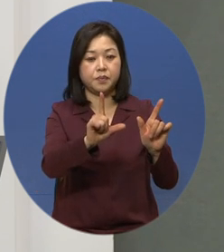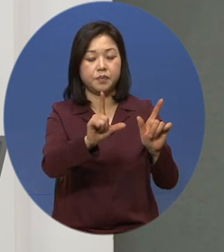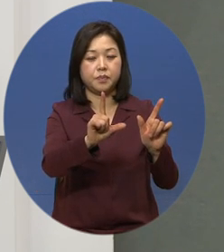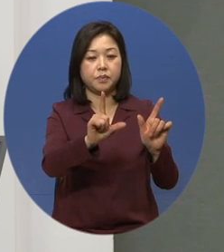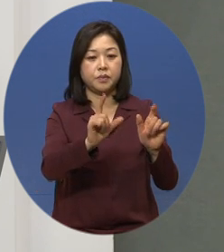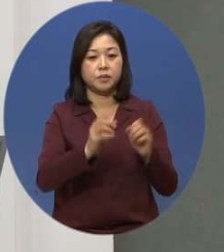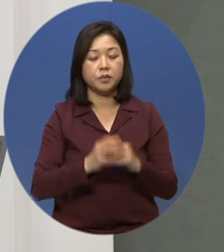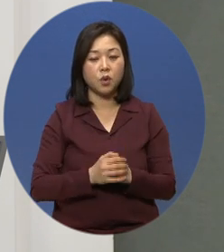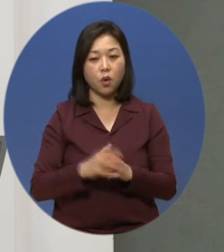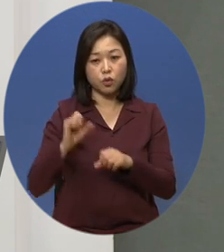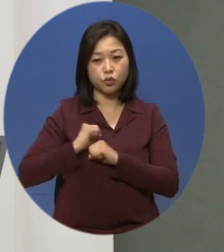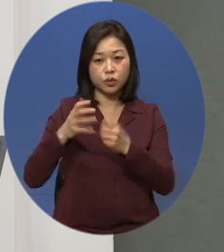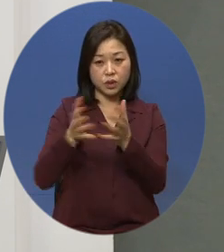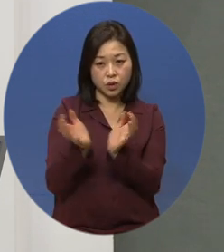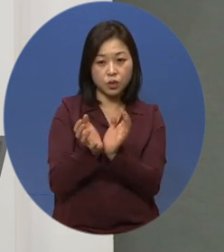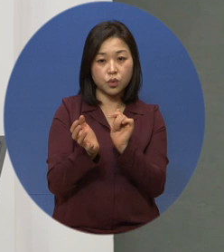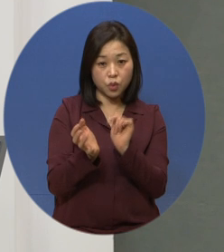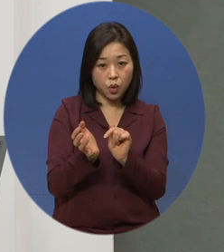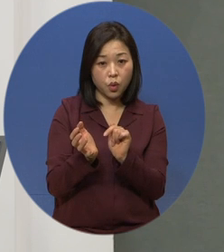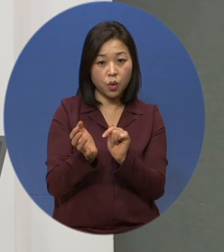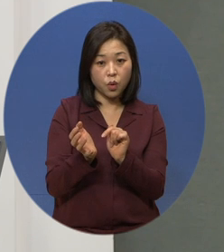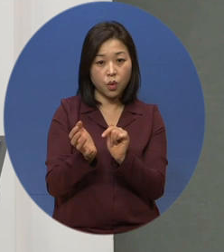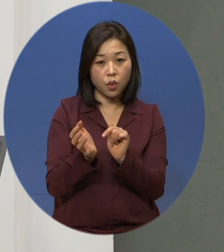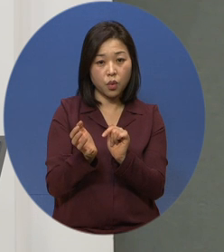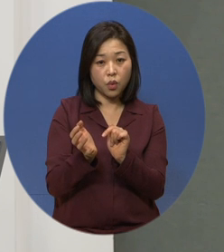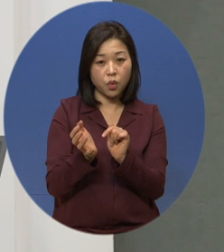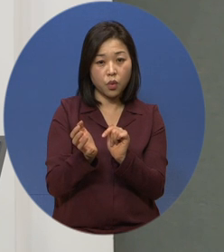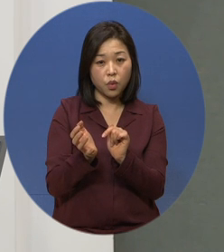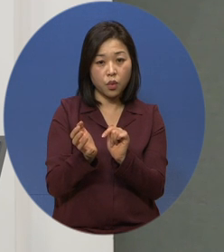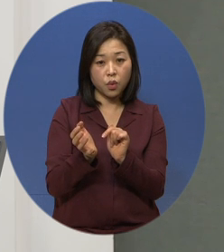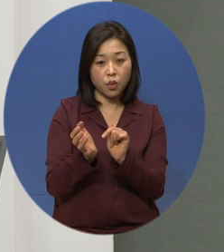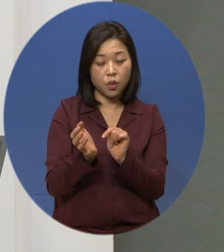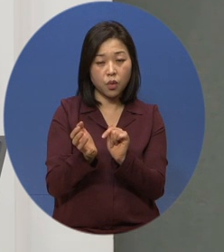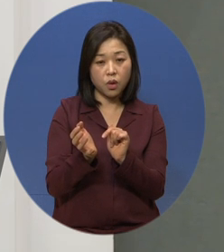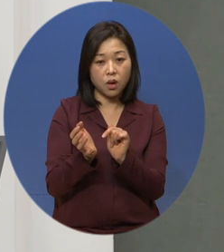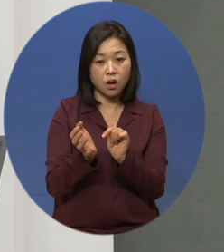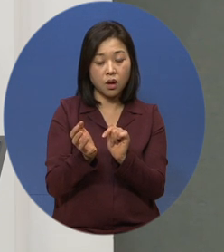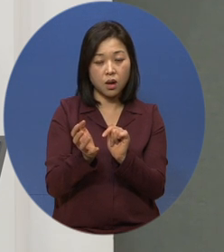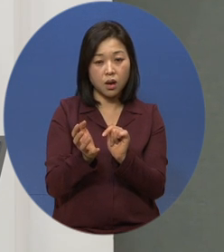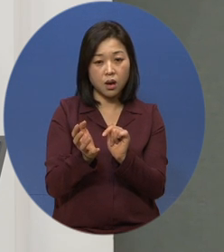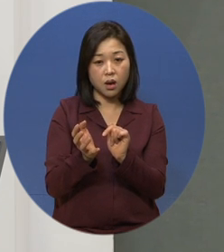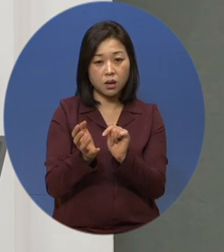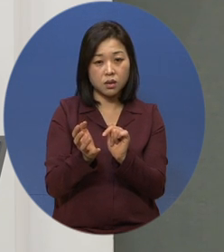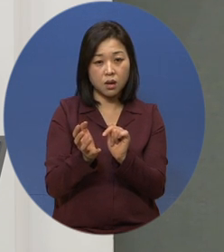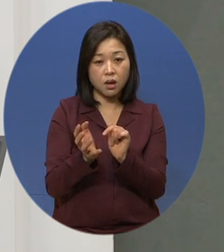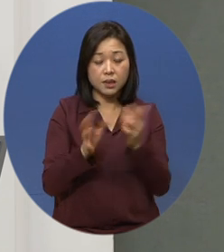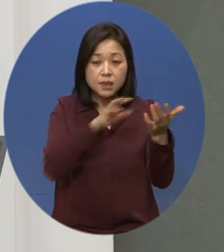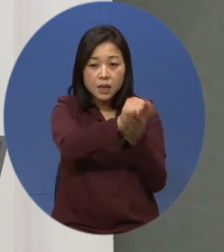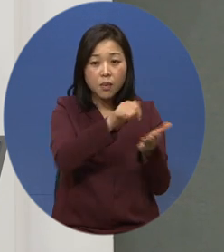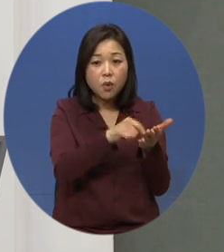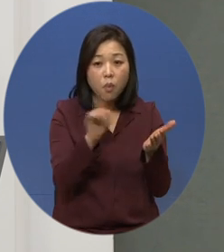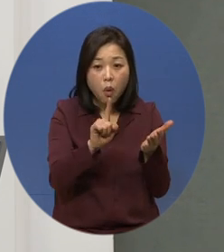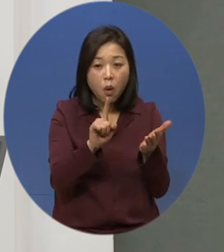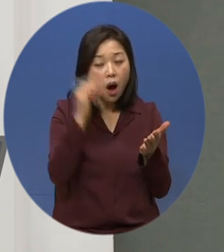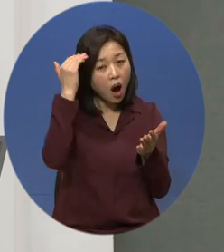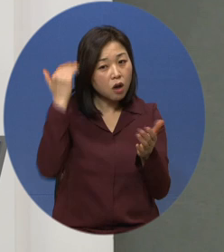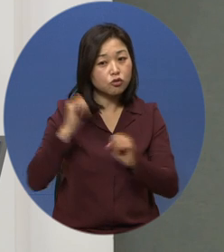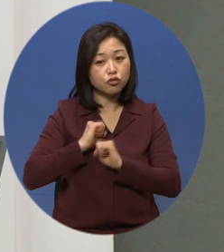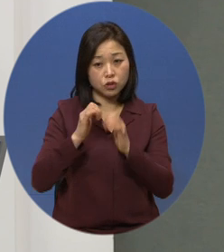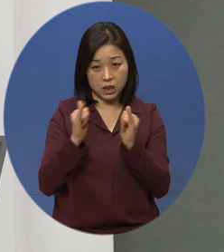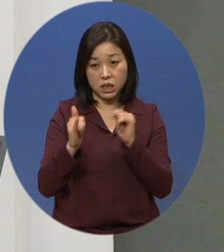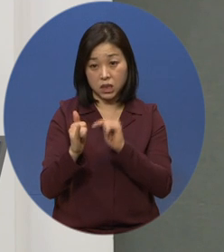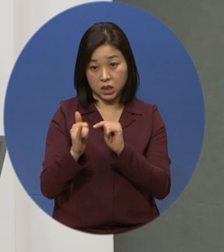군 부도 결국은 우리 에 진압군 이라는 게 우리 국민 아님 기가 우리 국군 인데 에